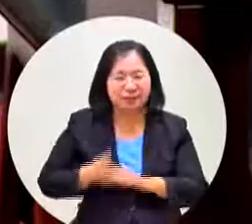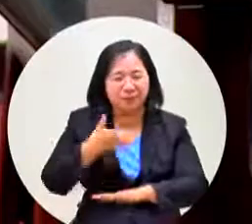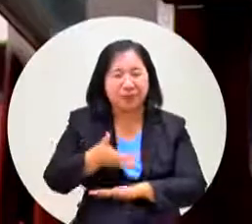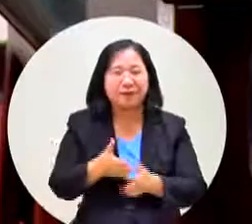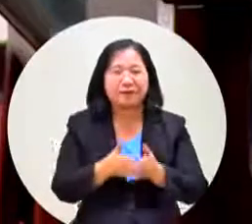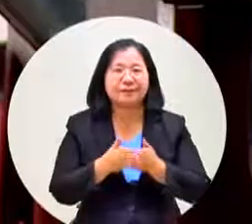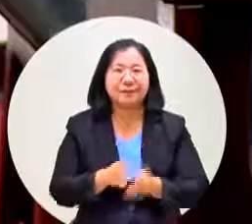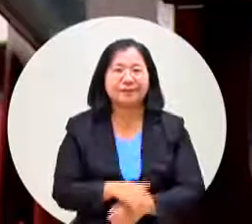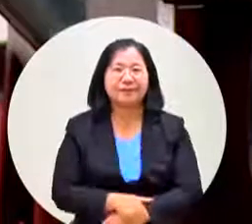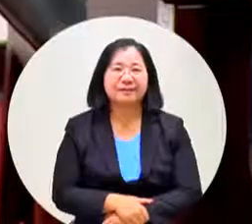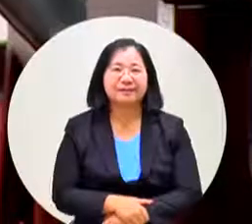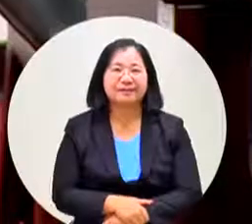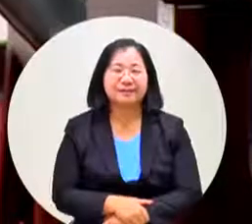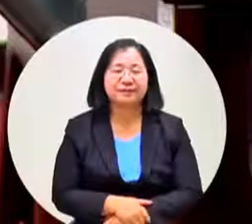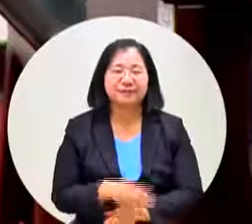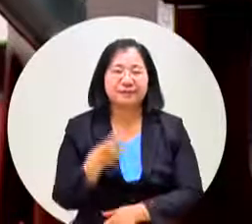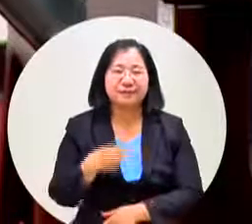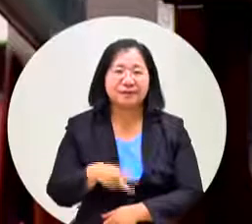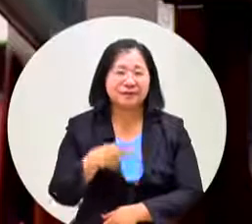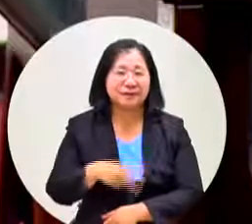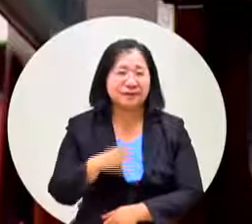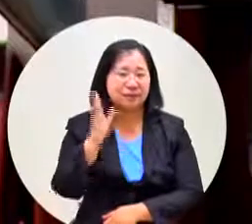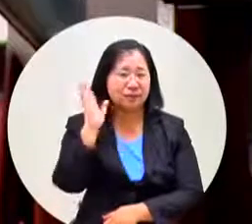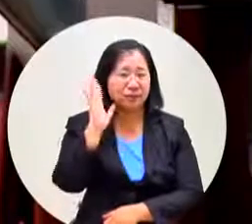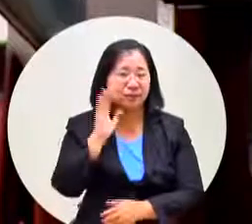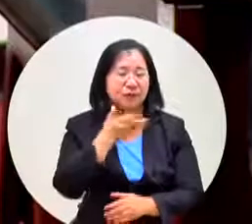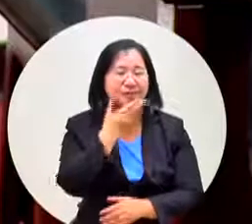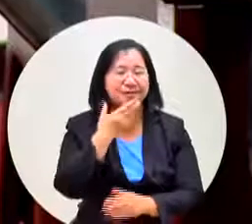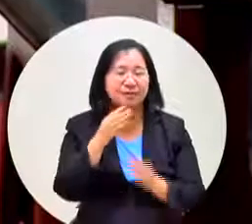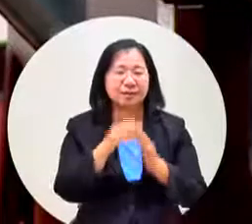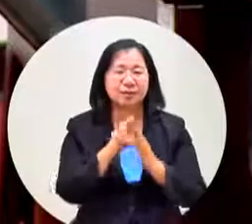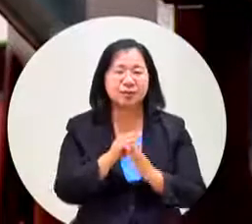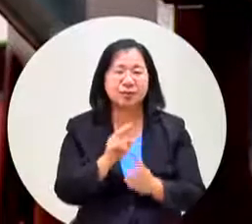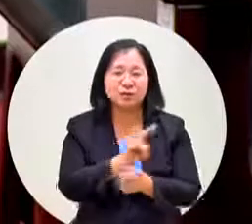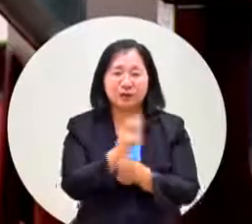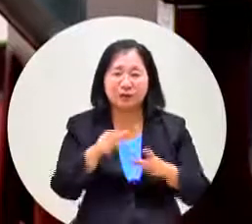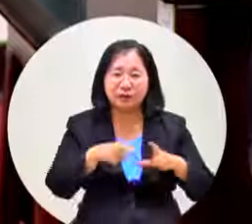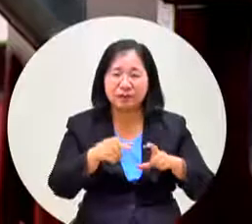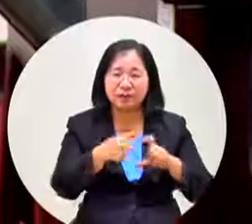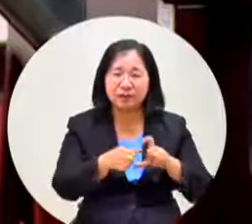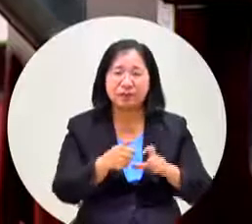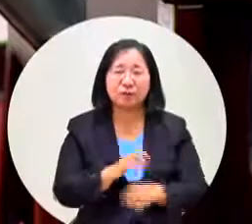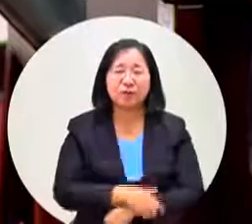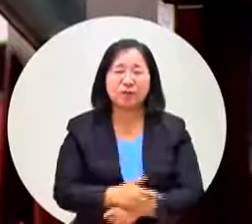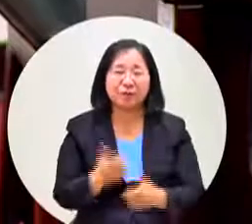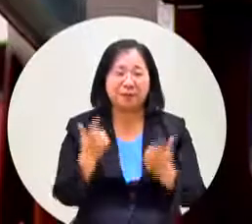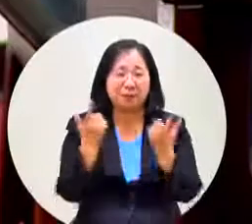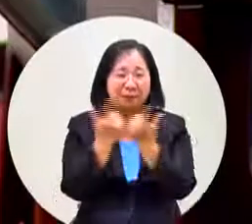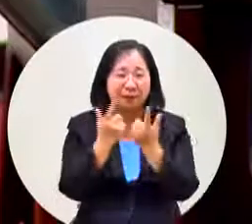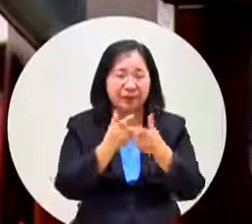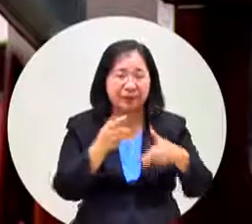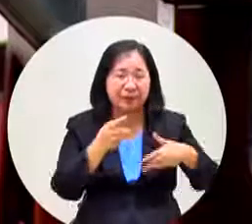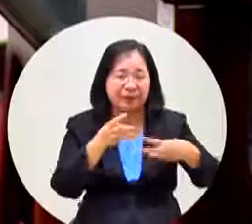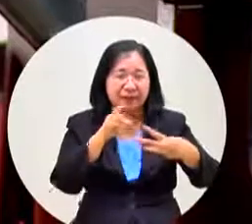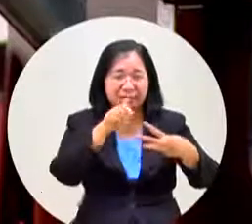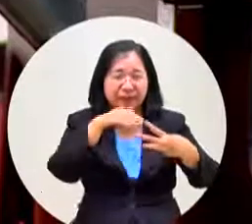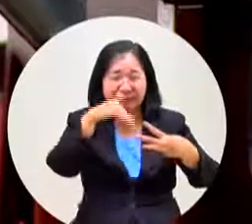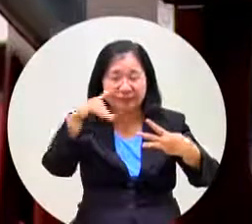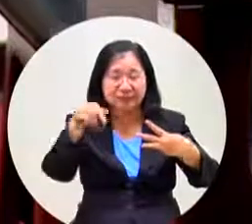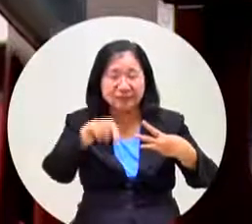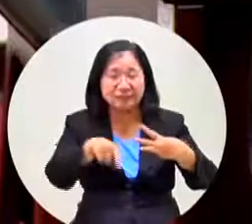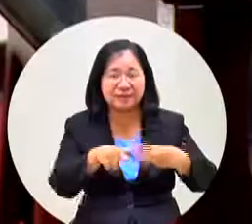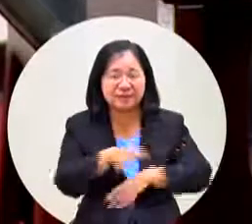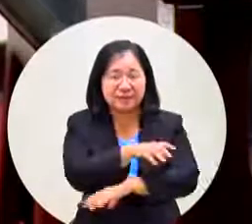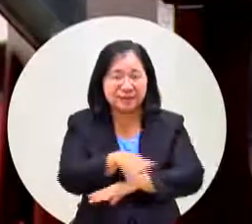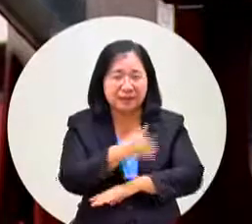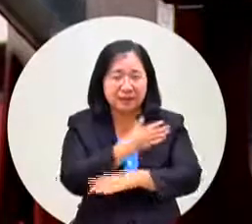這个咱啦希望讲吼，会当无偿啦，啊，伫大了做一个遮大型的公园吼，即、這、吼、個，